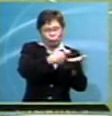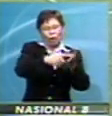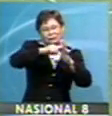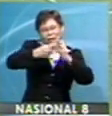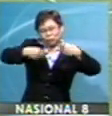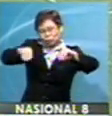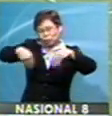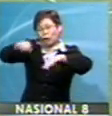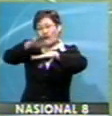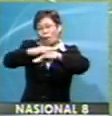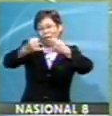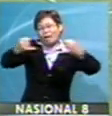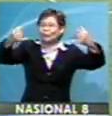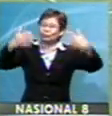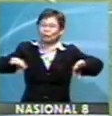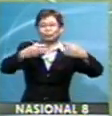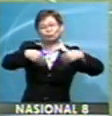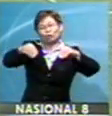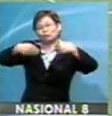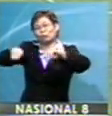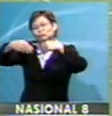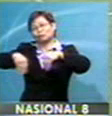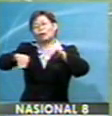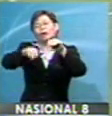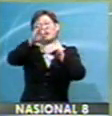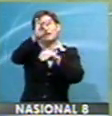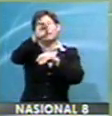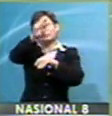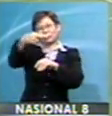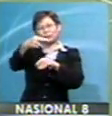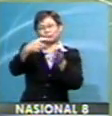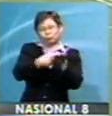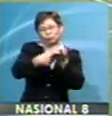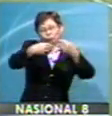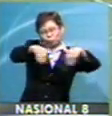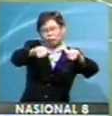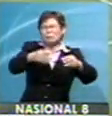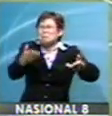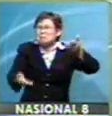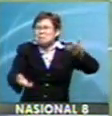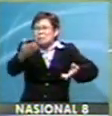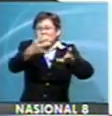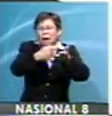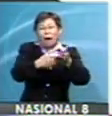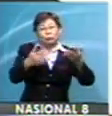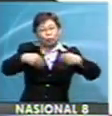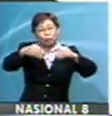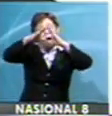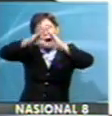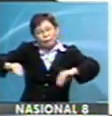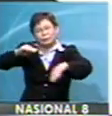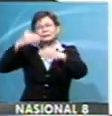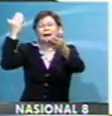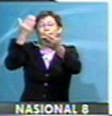dijual dalam talian sudah terjual hampir 8000 keping beliau menjangkakan tiket akan laris sehingga hari